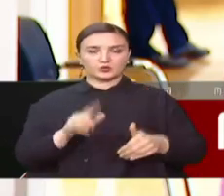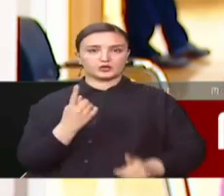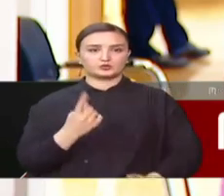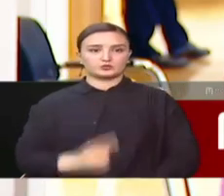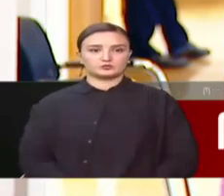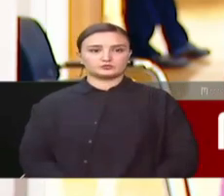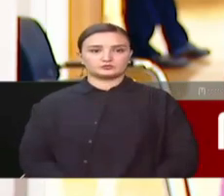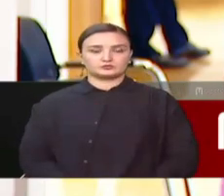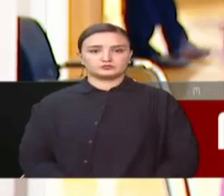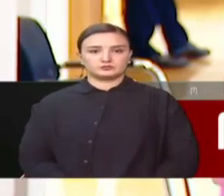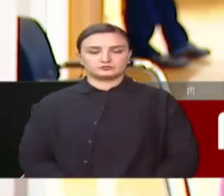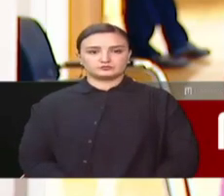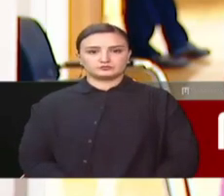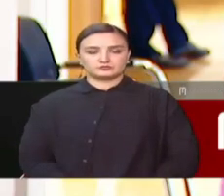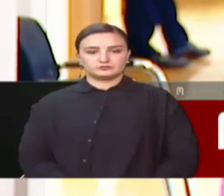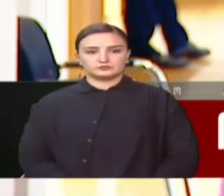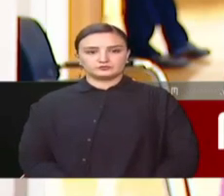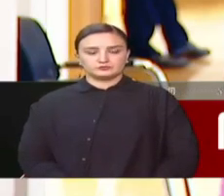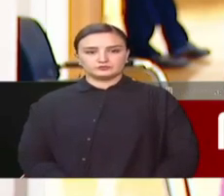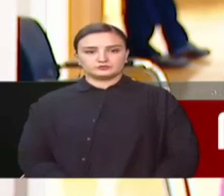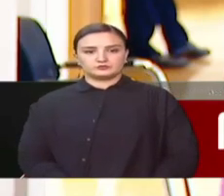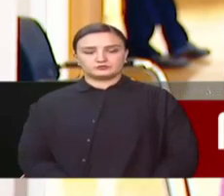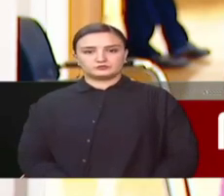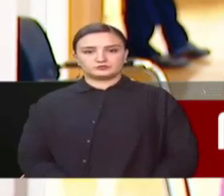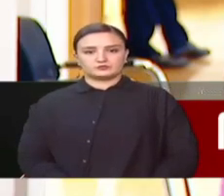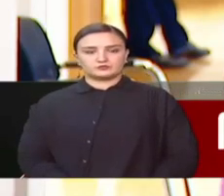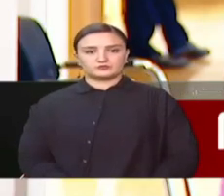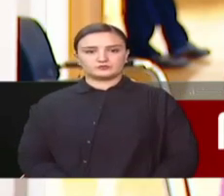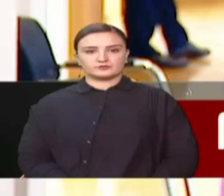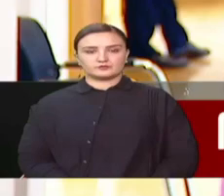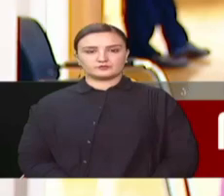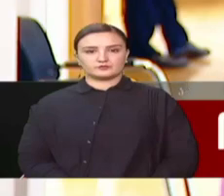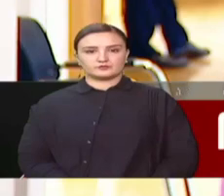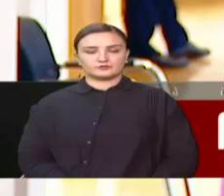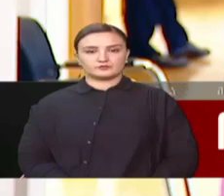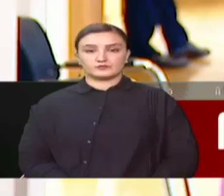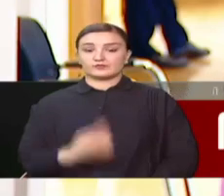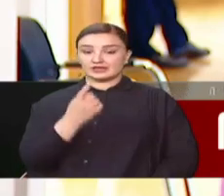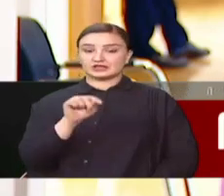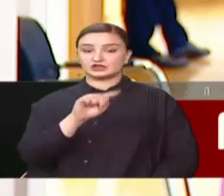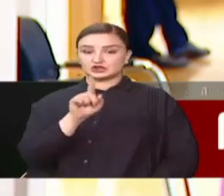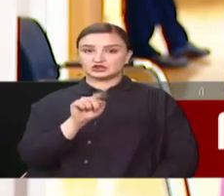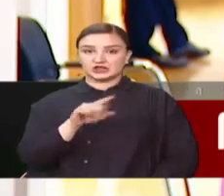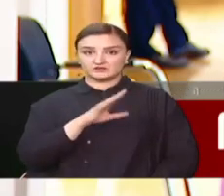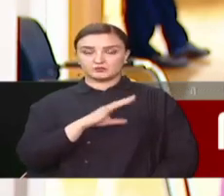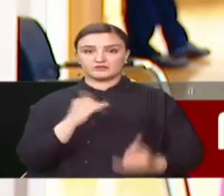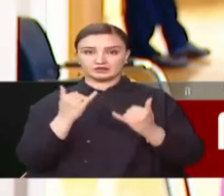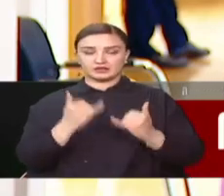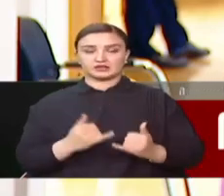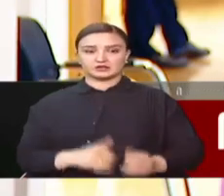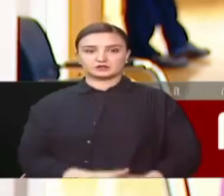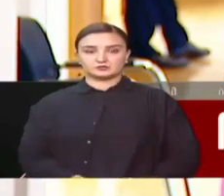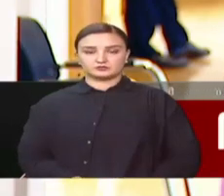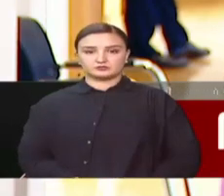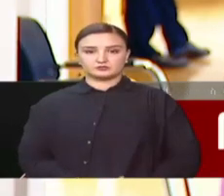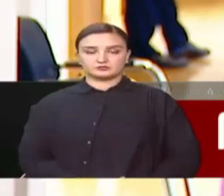ჩართული ან რაღაცა ანტიუკრაინულ პროპაგანდას მიმართავდეს ხო აქ ხო იმას აი მაგათაც ერთი შეკითხვას დავსვი მე დღეს